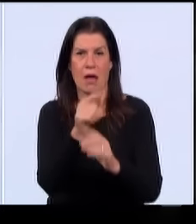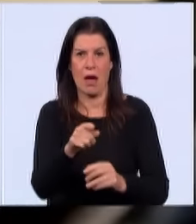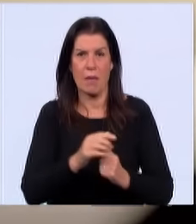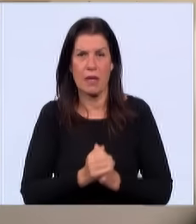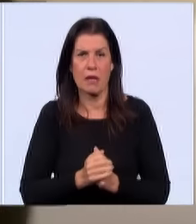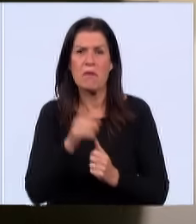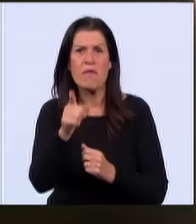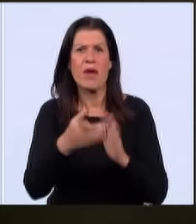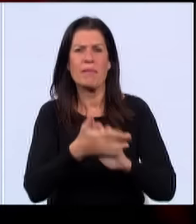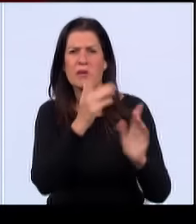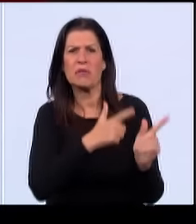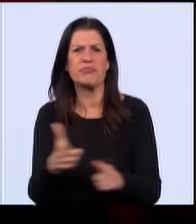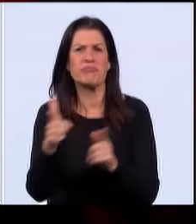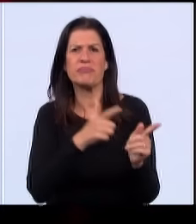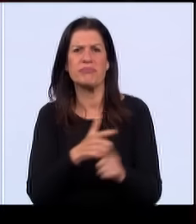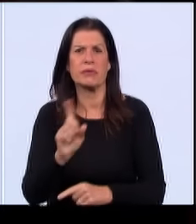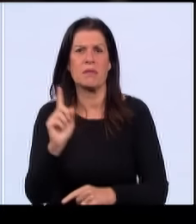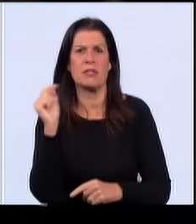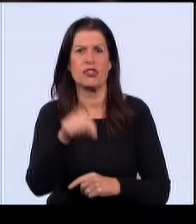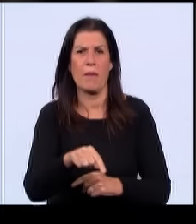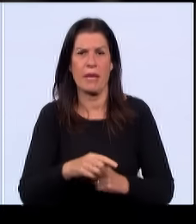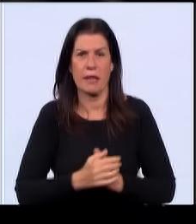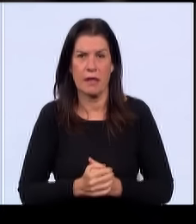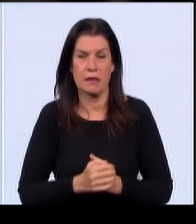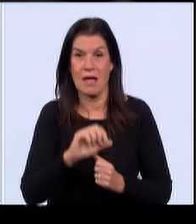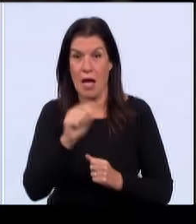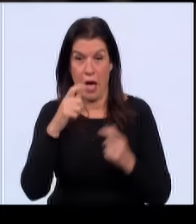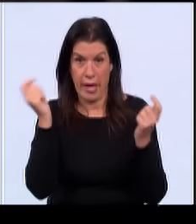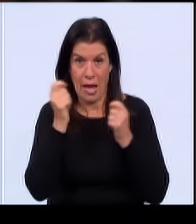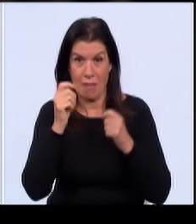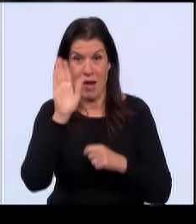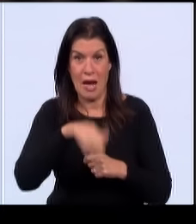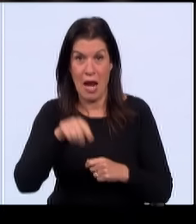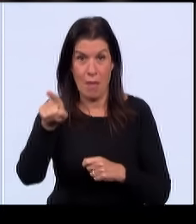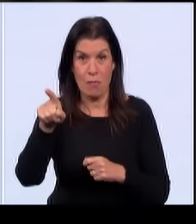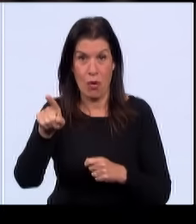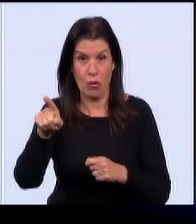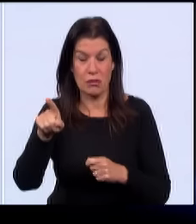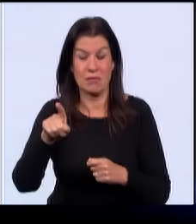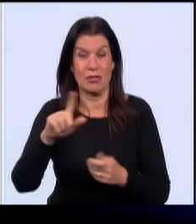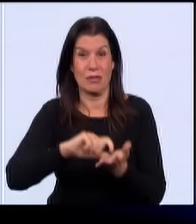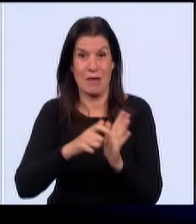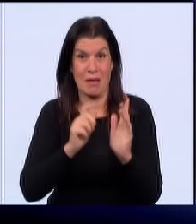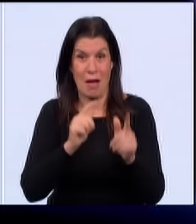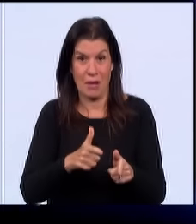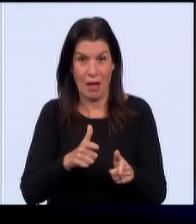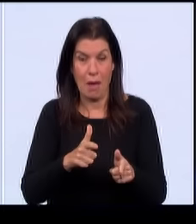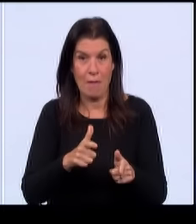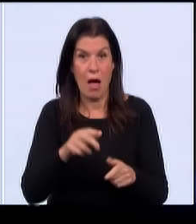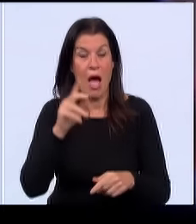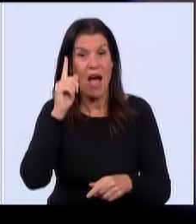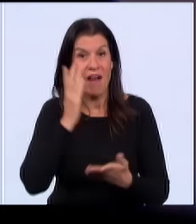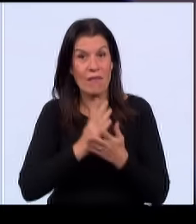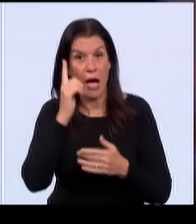כאן. הכי מדהים. למרות שבחמל האוגדה נצבר מידע שאין באותו שלב לאף אחד אחר בצהל, לא מתבצעת הערכות